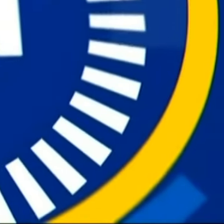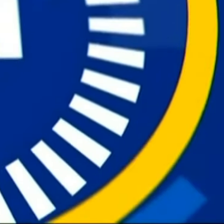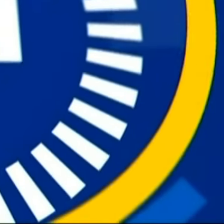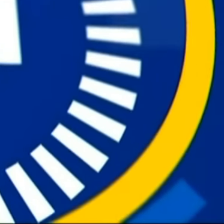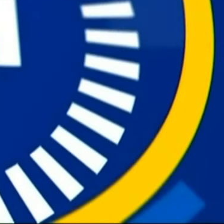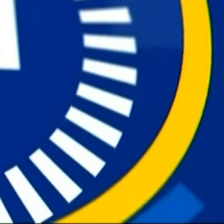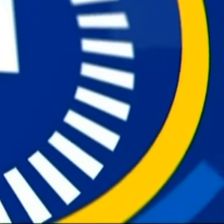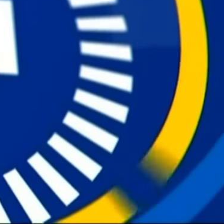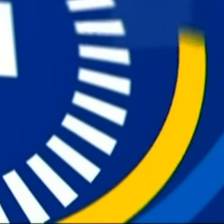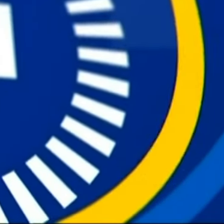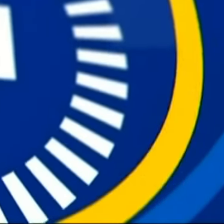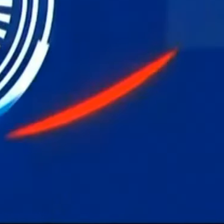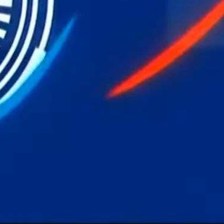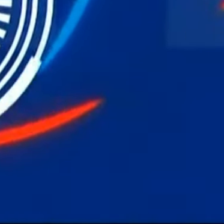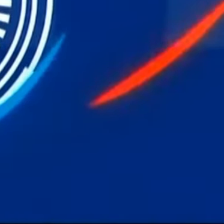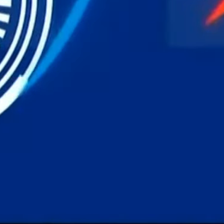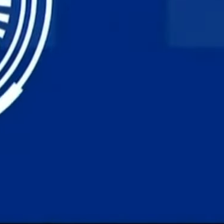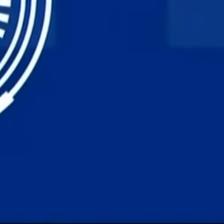revoir